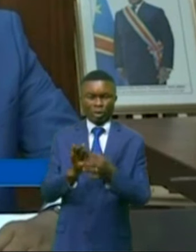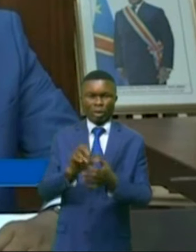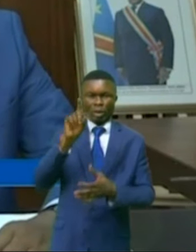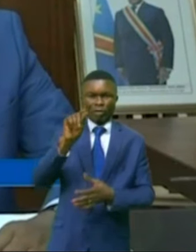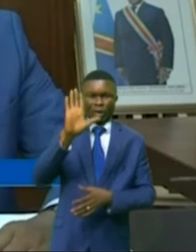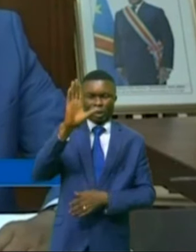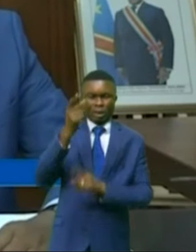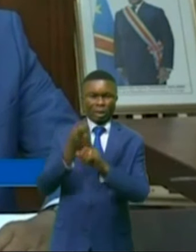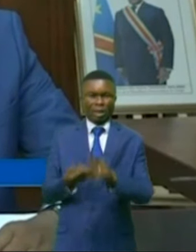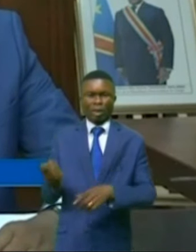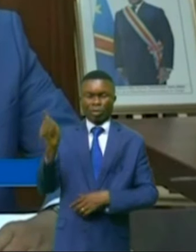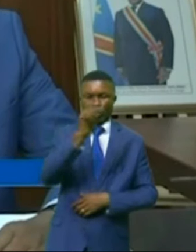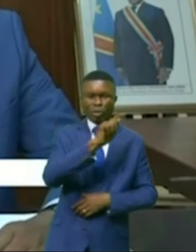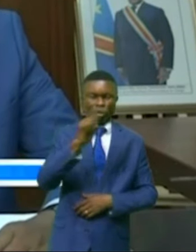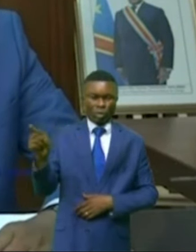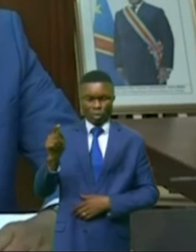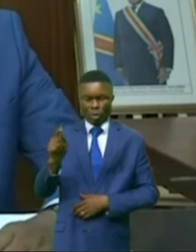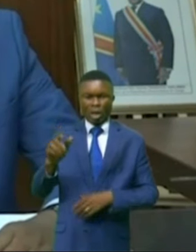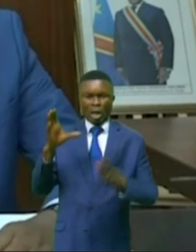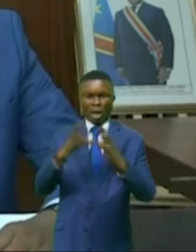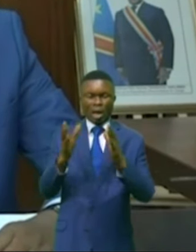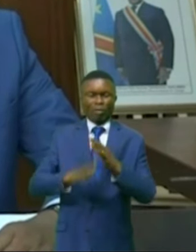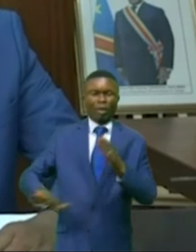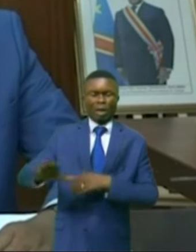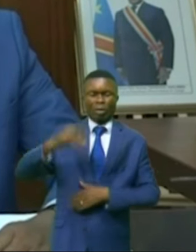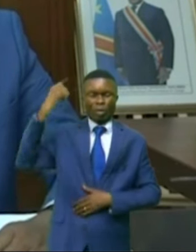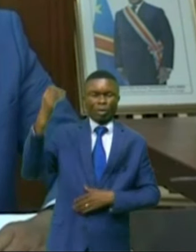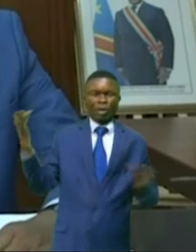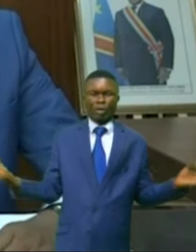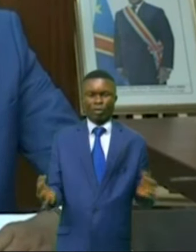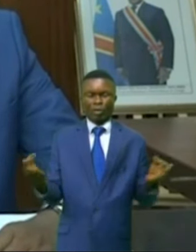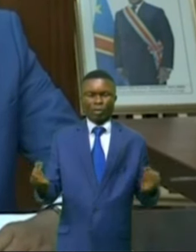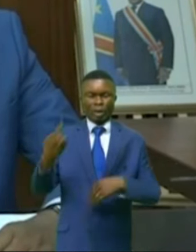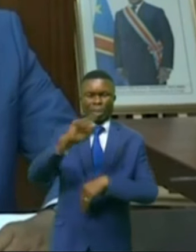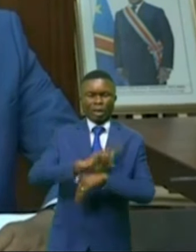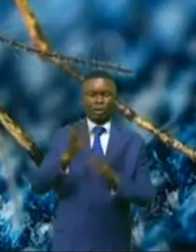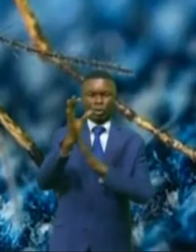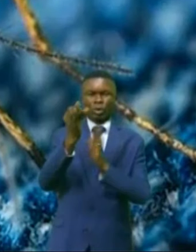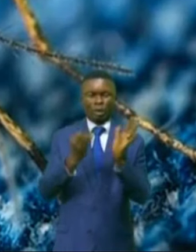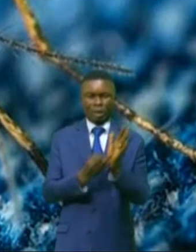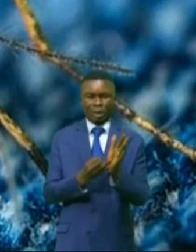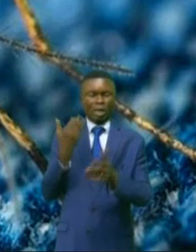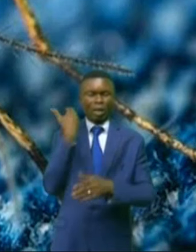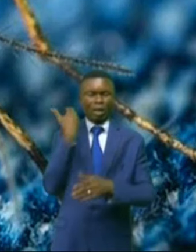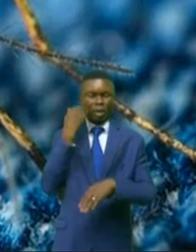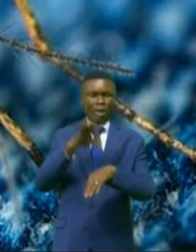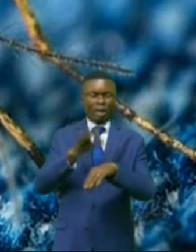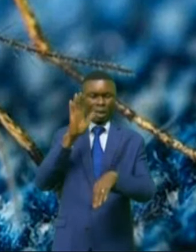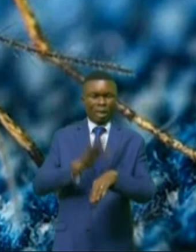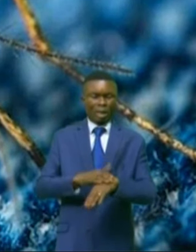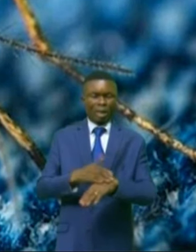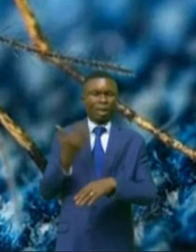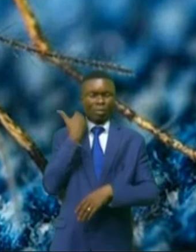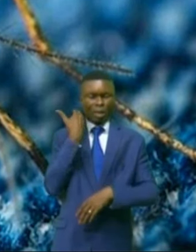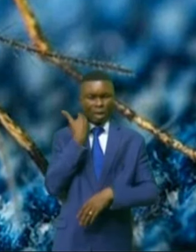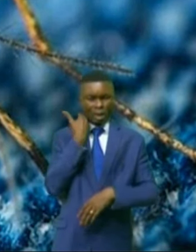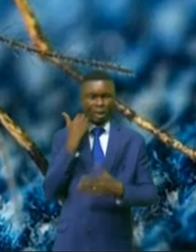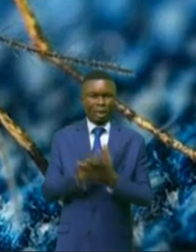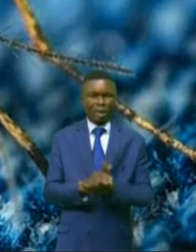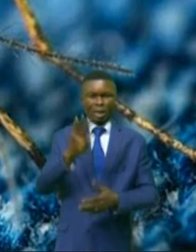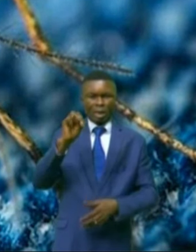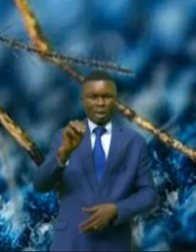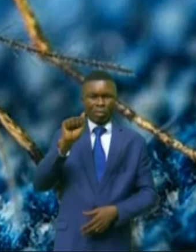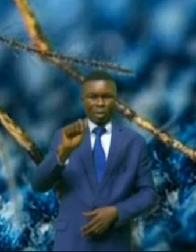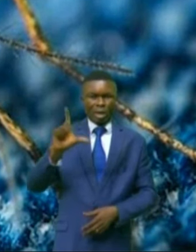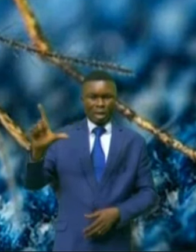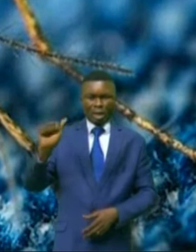25 avril 2024 à d'autres nations du monde pour célébrer la 17e journée mondiale du paludisme, maladie appelée communément malaria. Le poids